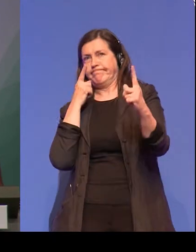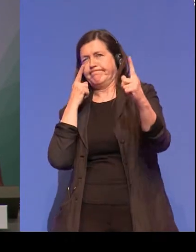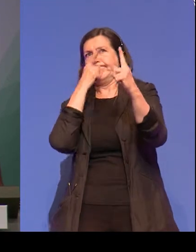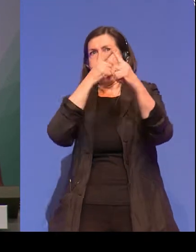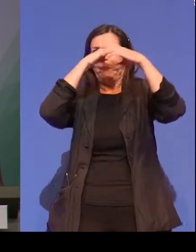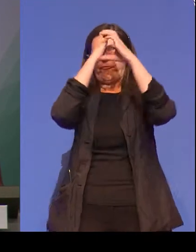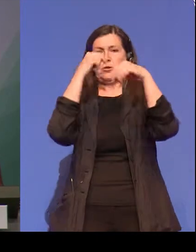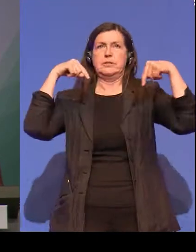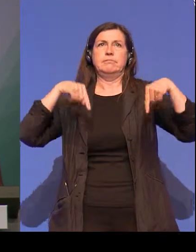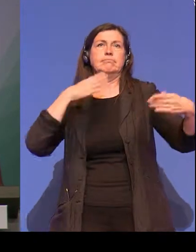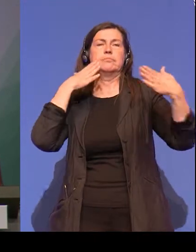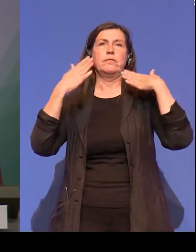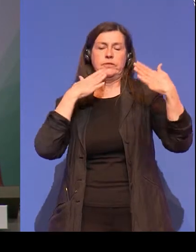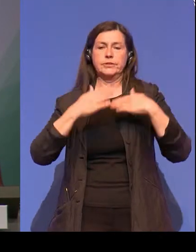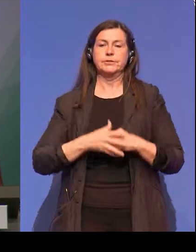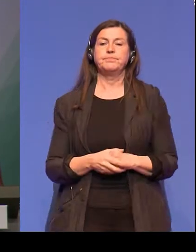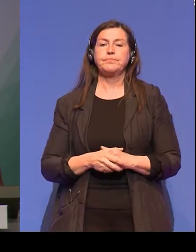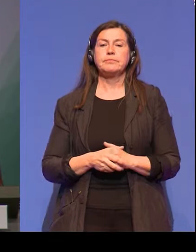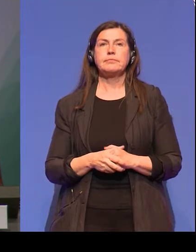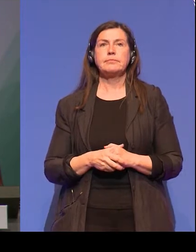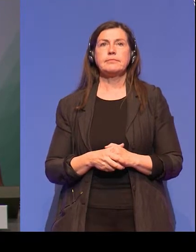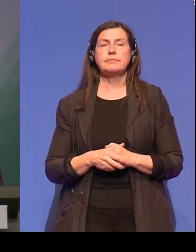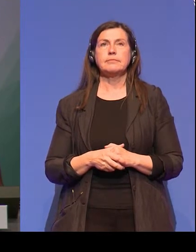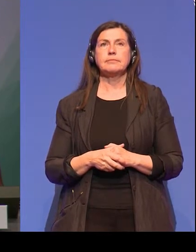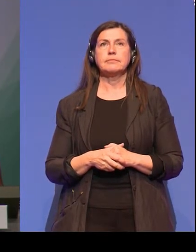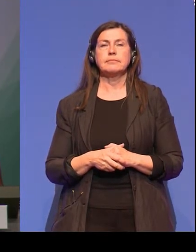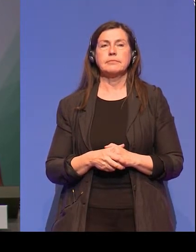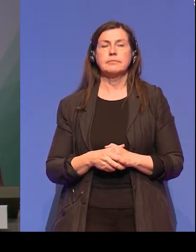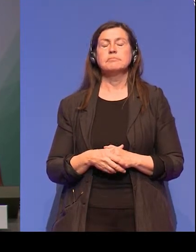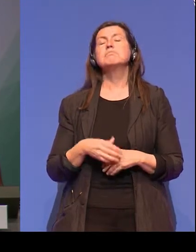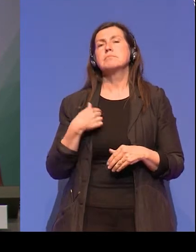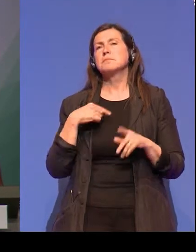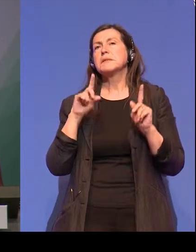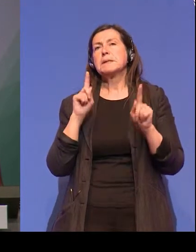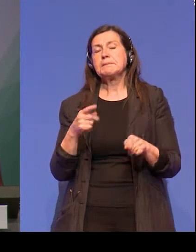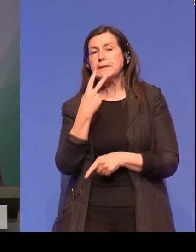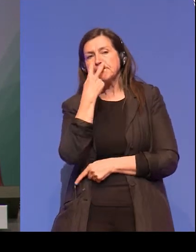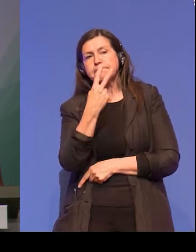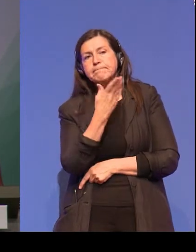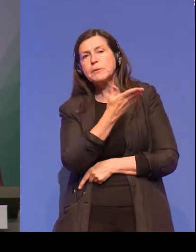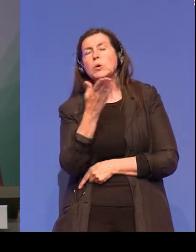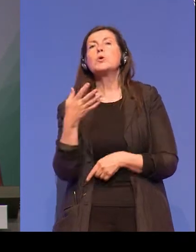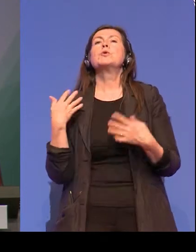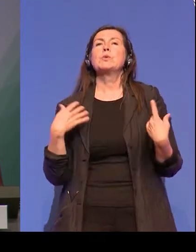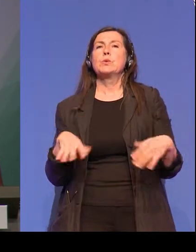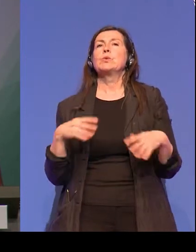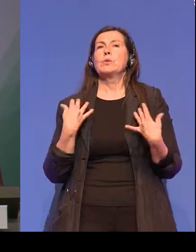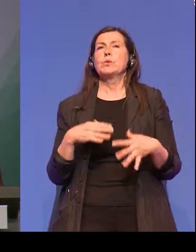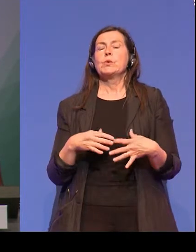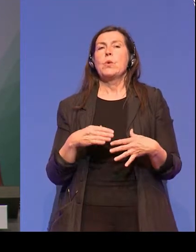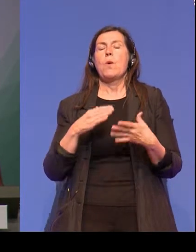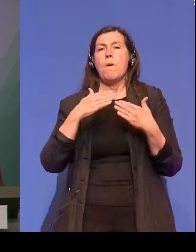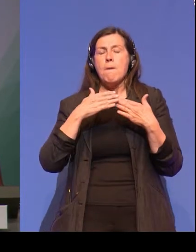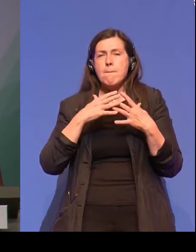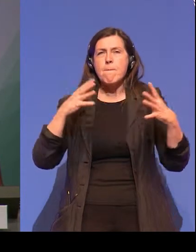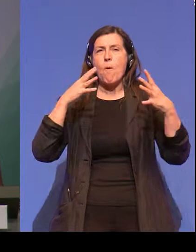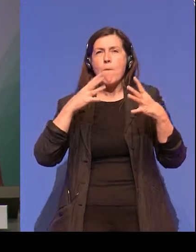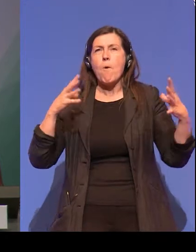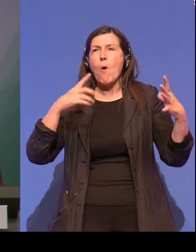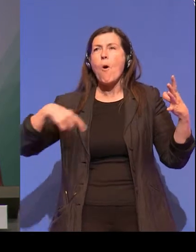politique d'avancer dans ce domaine se renforce ici même, comme la démontre notamment